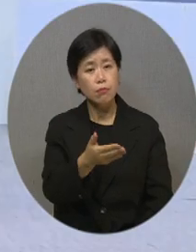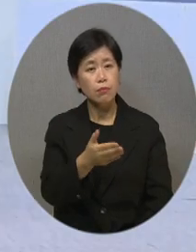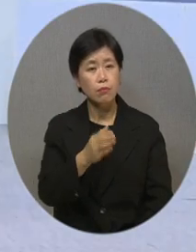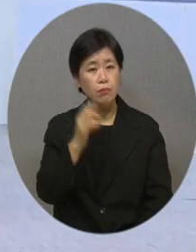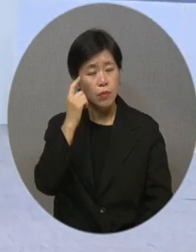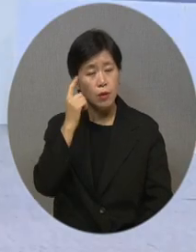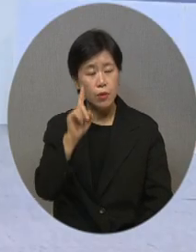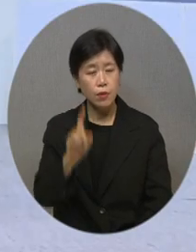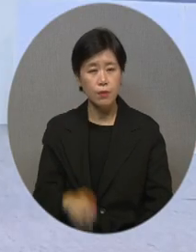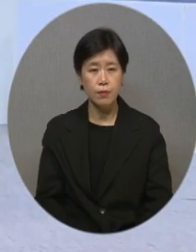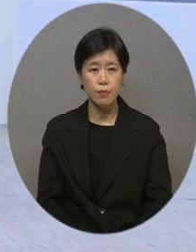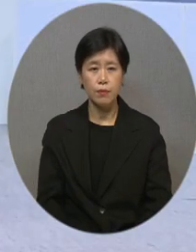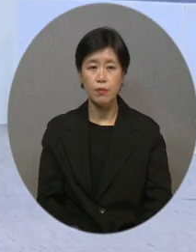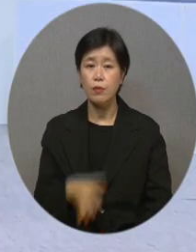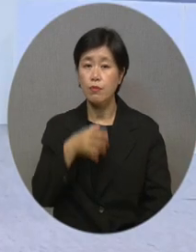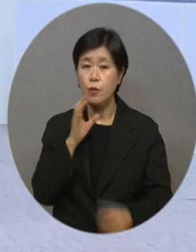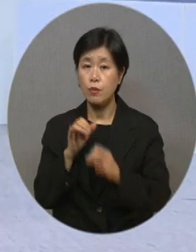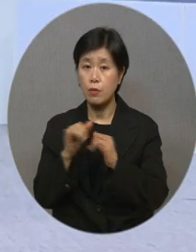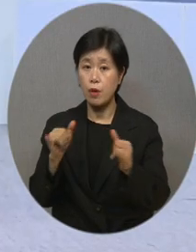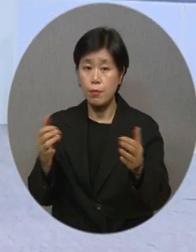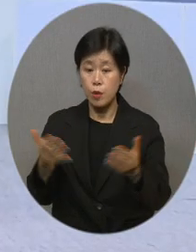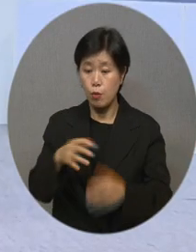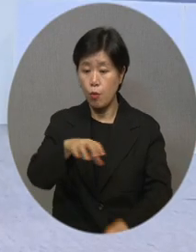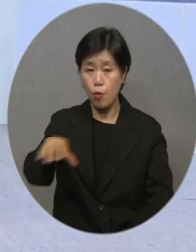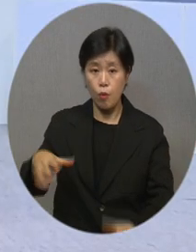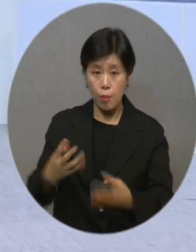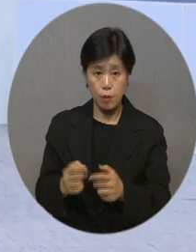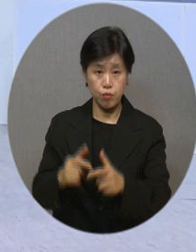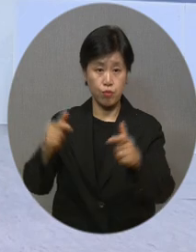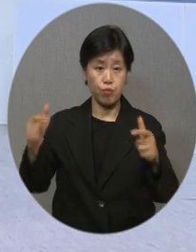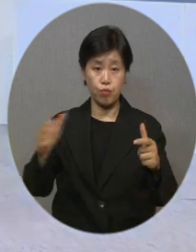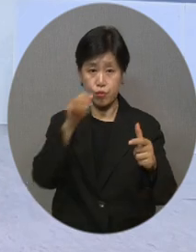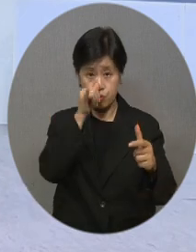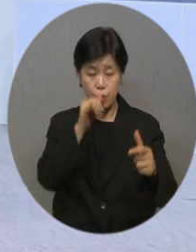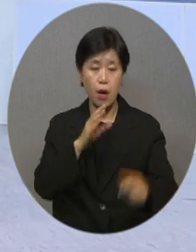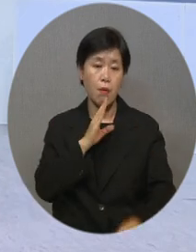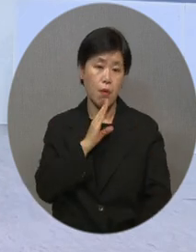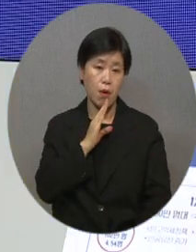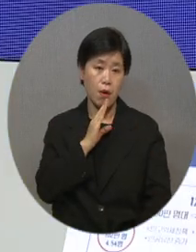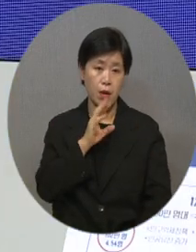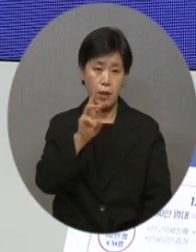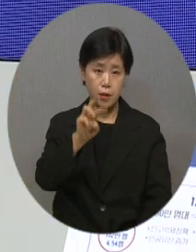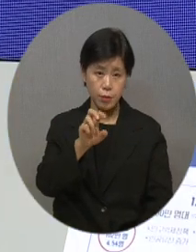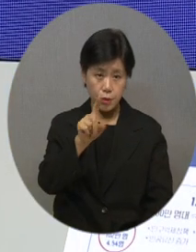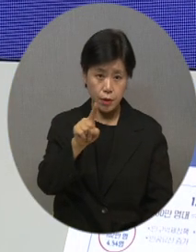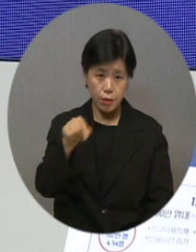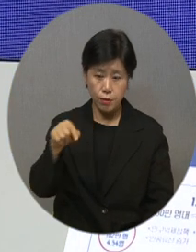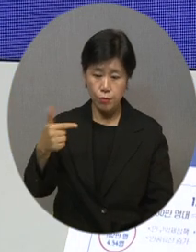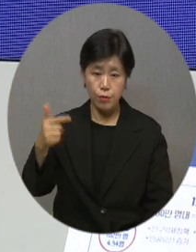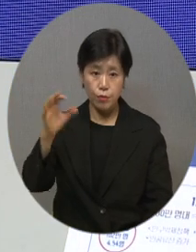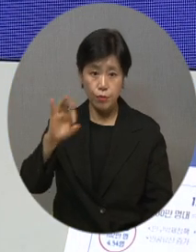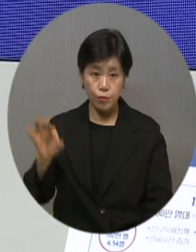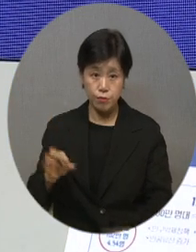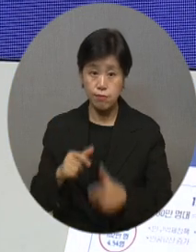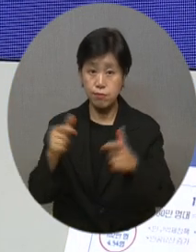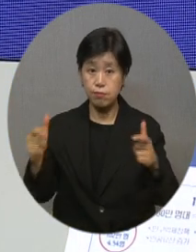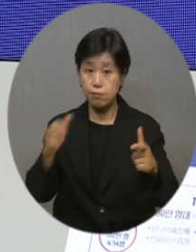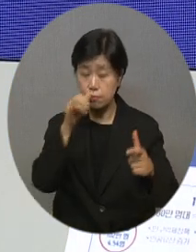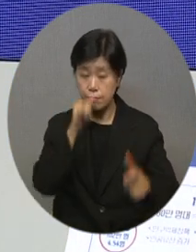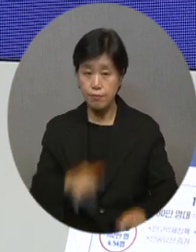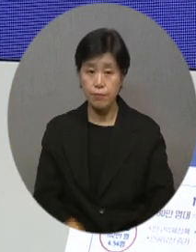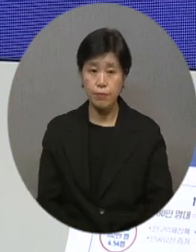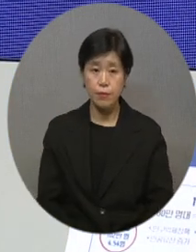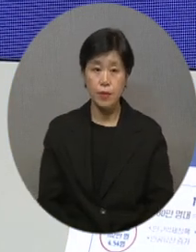예, 노인 어르신들 일자리는 많이 늘었습니다. 말씀하신 대로 31.6%가 늘어났습니다. 그리고 정부